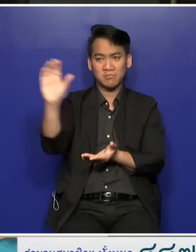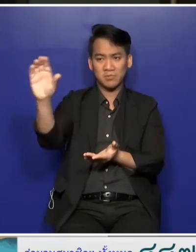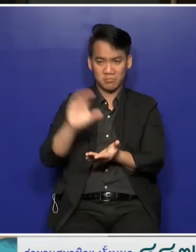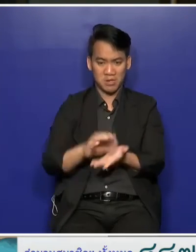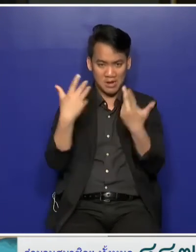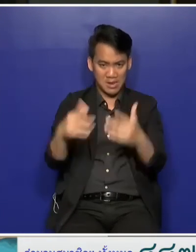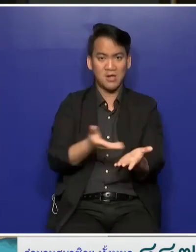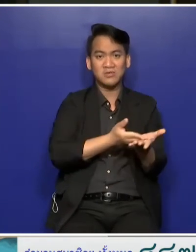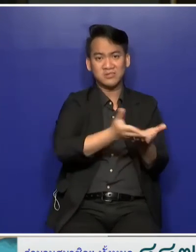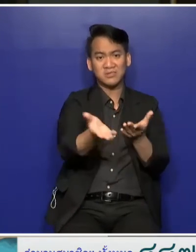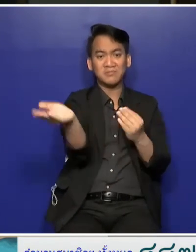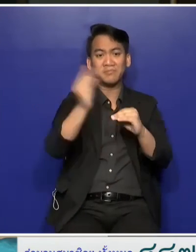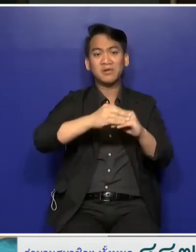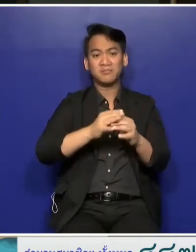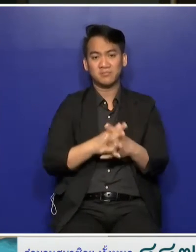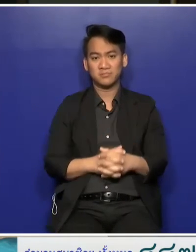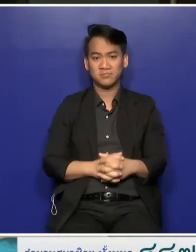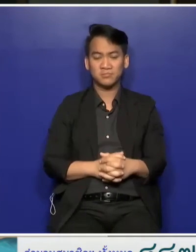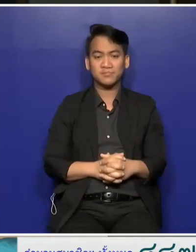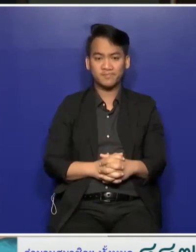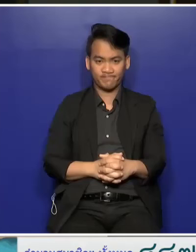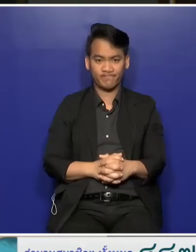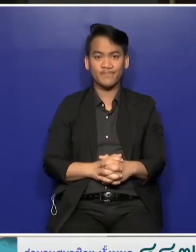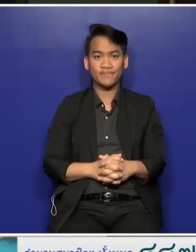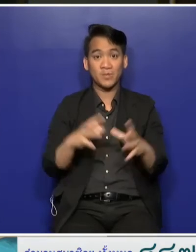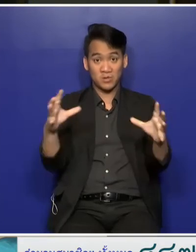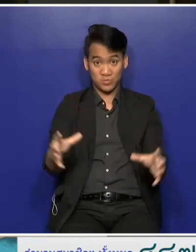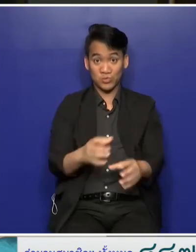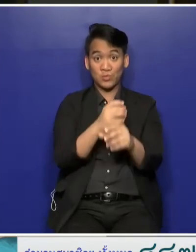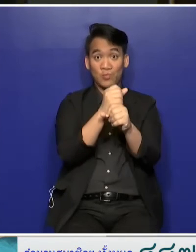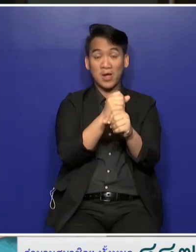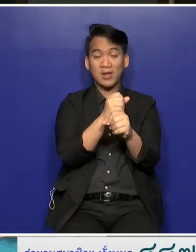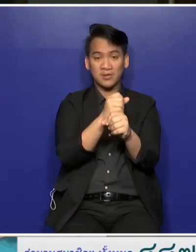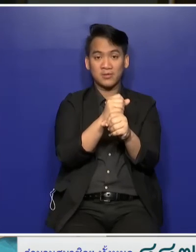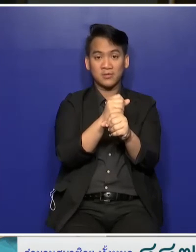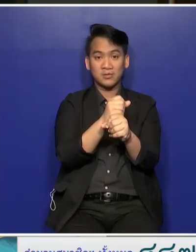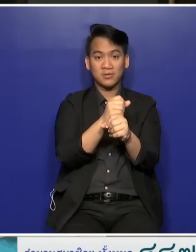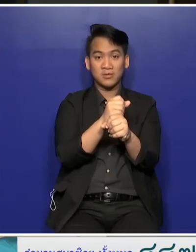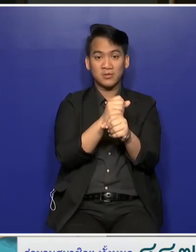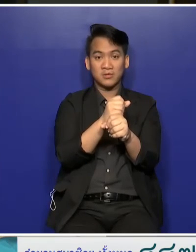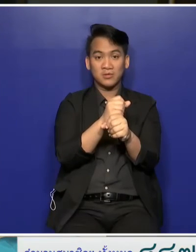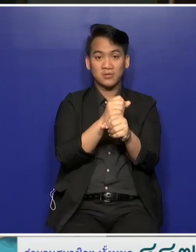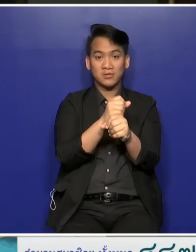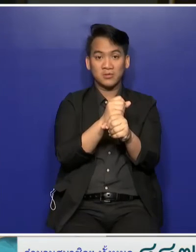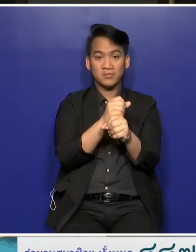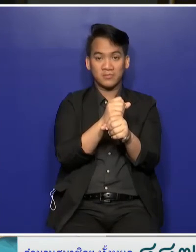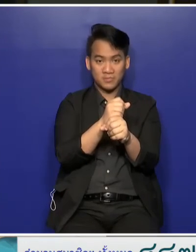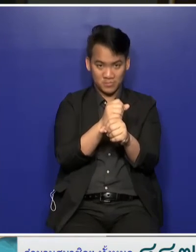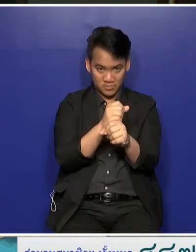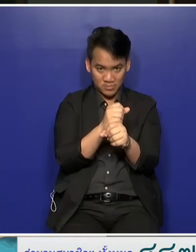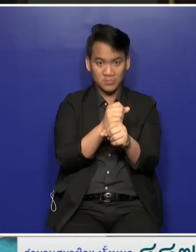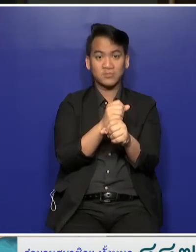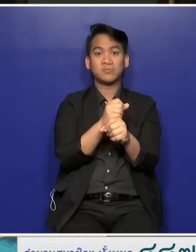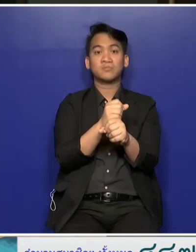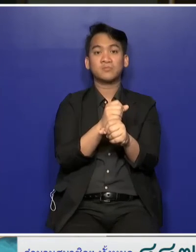ำนวนขนไปนะครัผมสรทธความเหนนำเสนอนะคร สำหคัว่าเสนอว่าต้องมีการบรบเปรีน scratching ความประภัยทสนuscทมีอยู่แล้ว